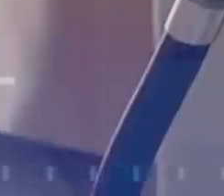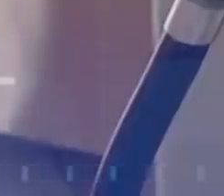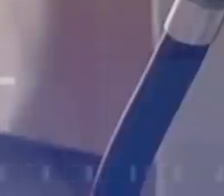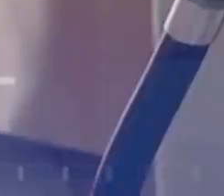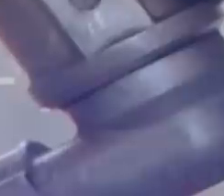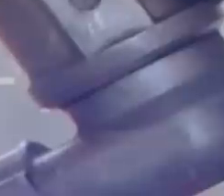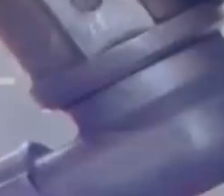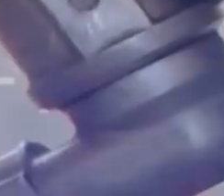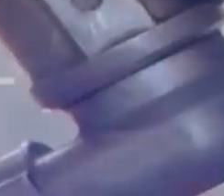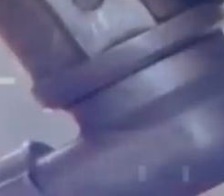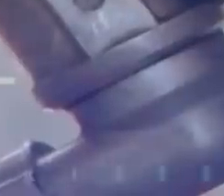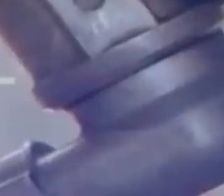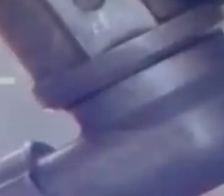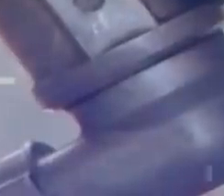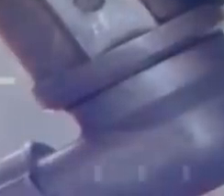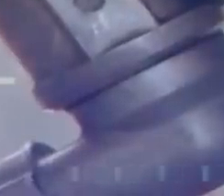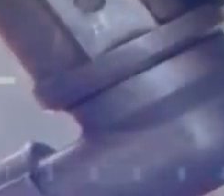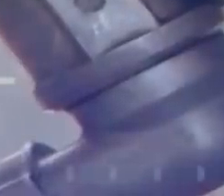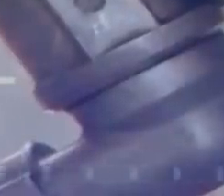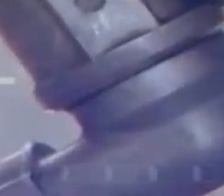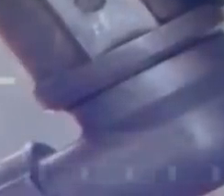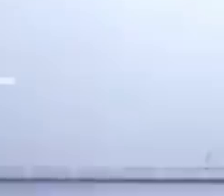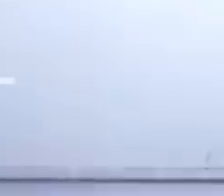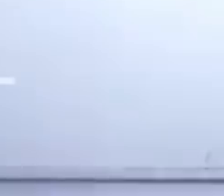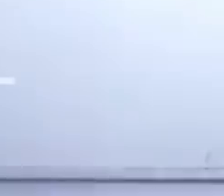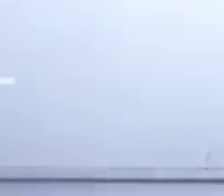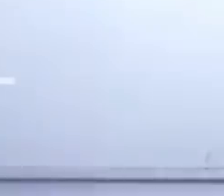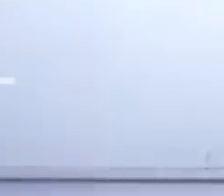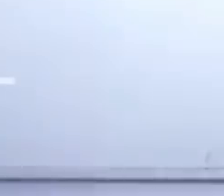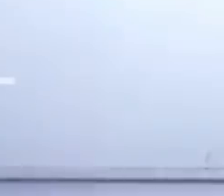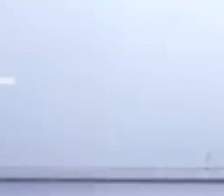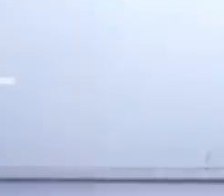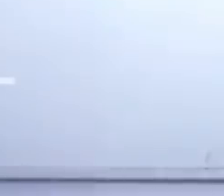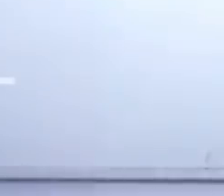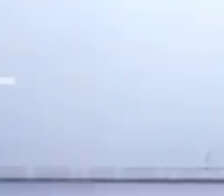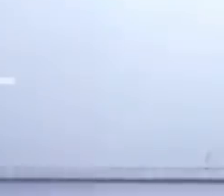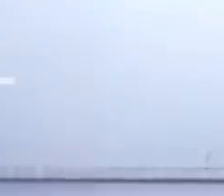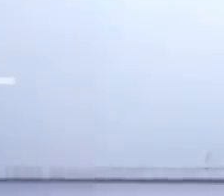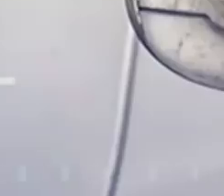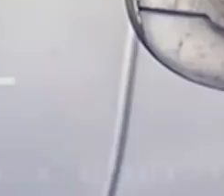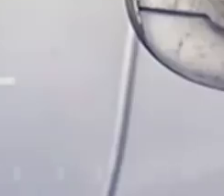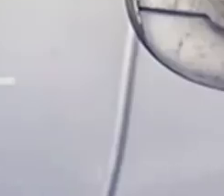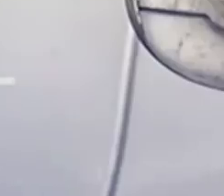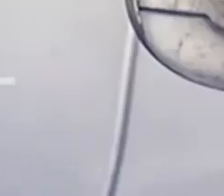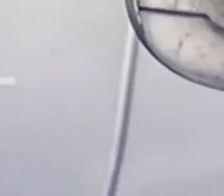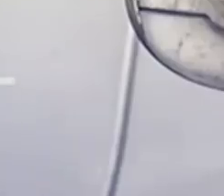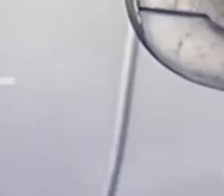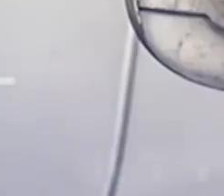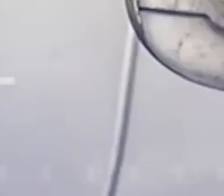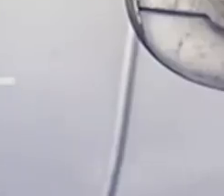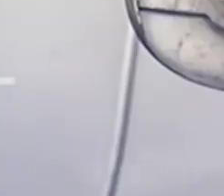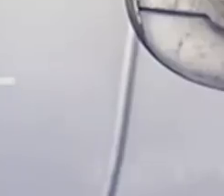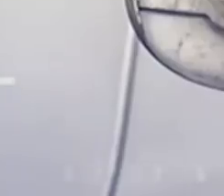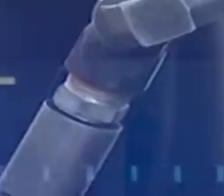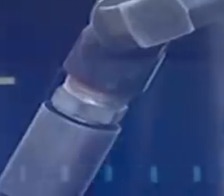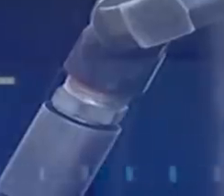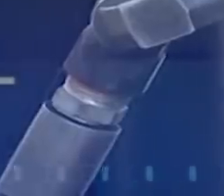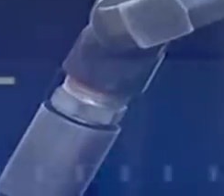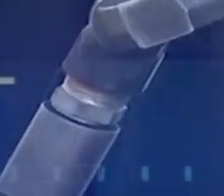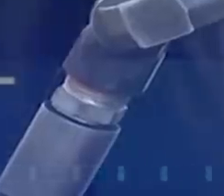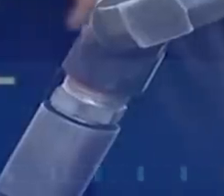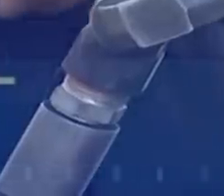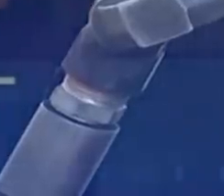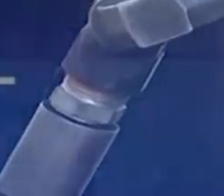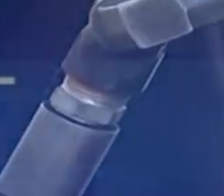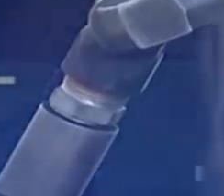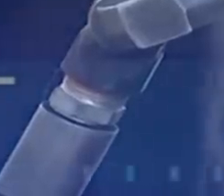Saksiyon kay gabi, posibleng oil price hike sa susunod na linggo, papalo sa lagpas 3 pesos kada litro ayon sa ilang taga-oil